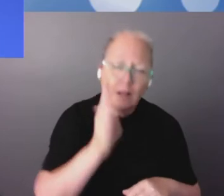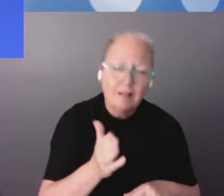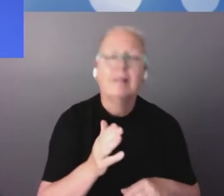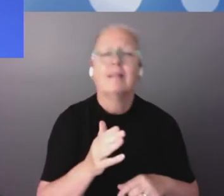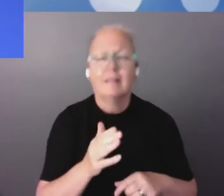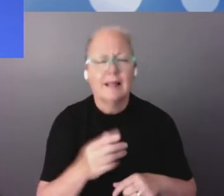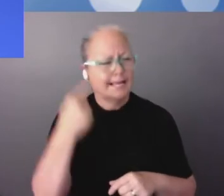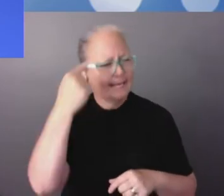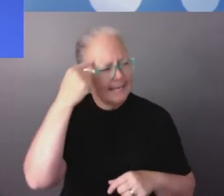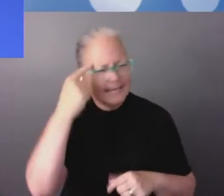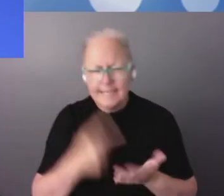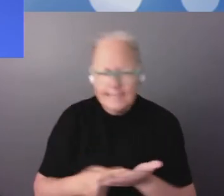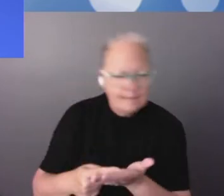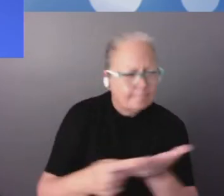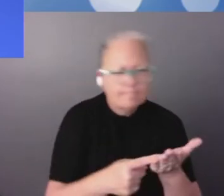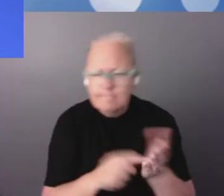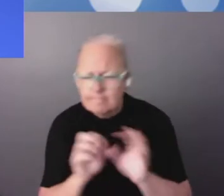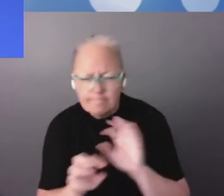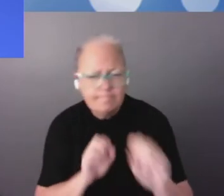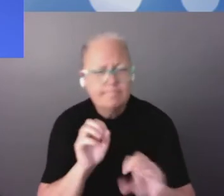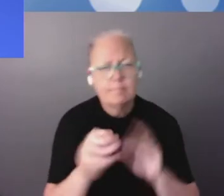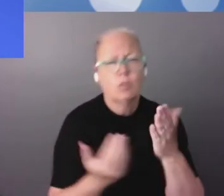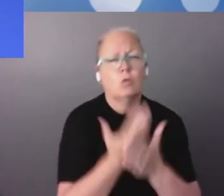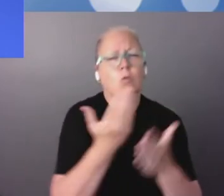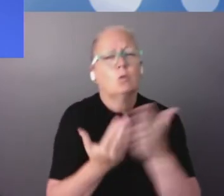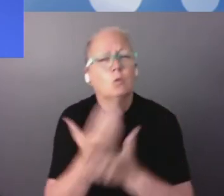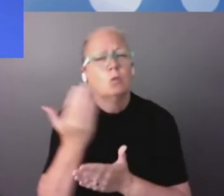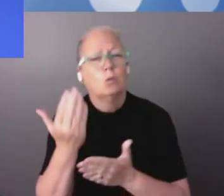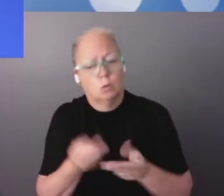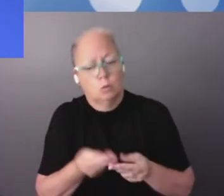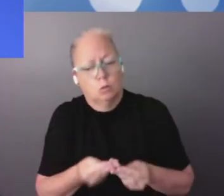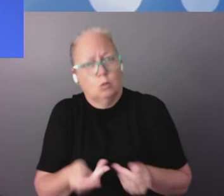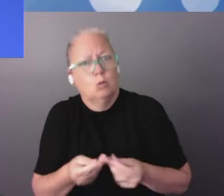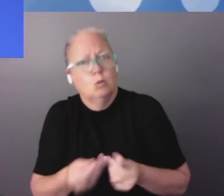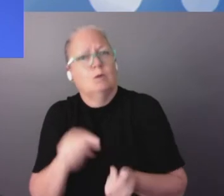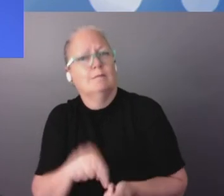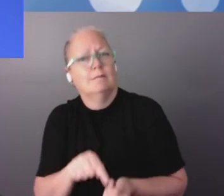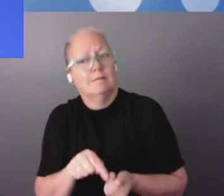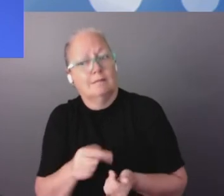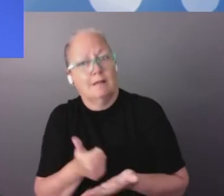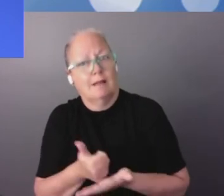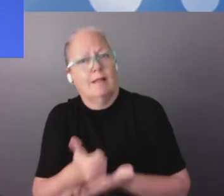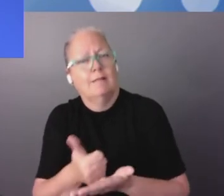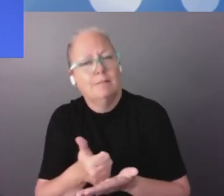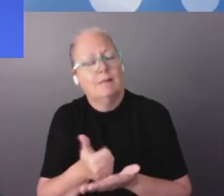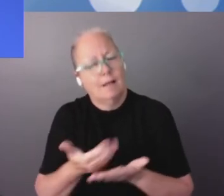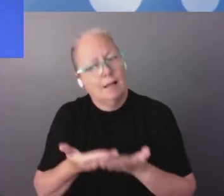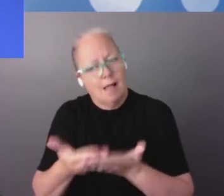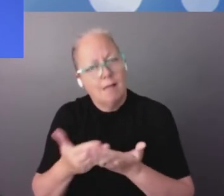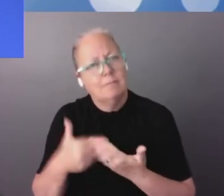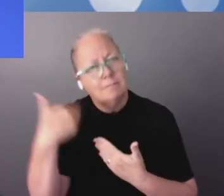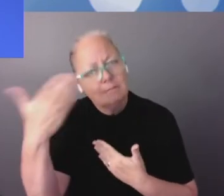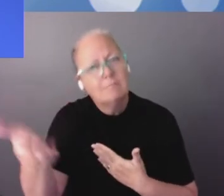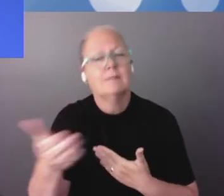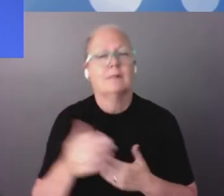temps contribuera à la mise en œuvre de ces solutions dans tous les États du monde entier.